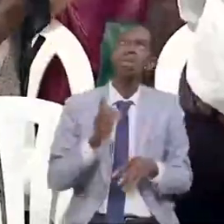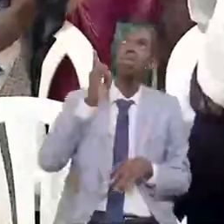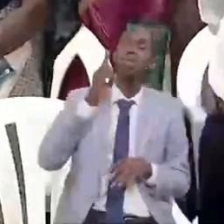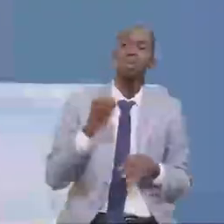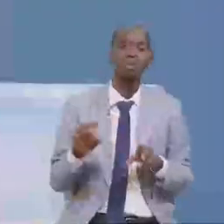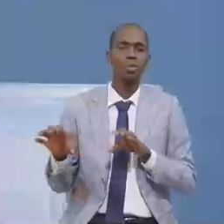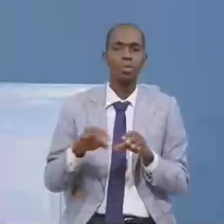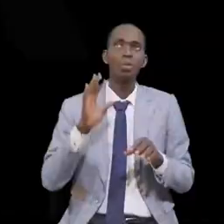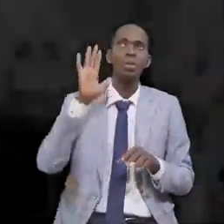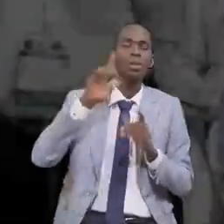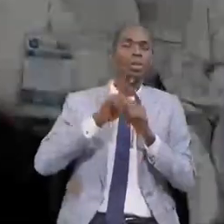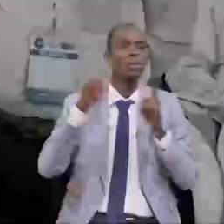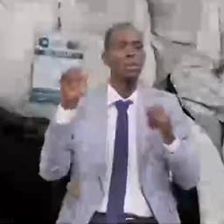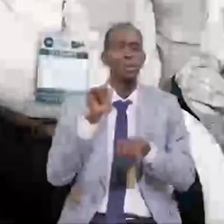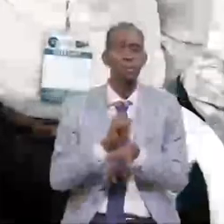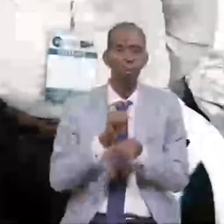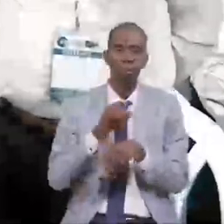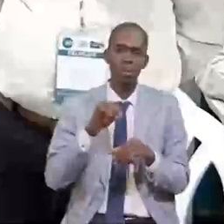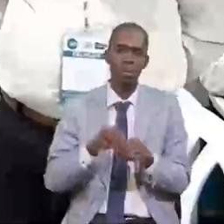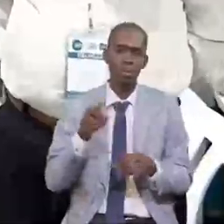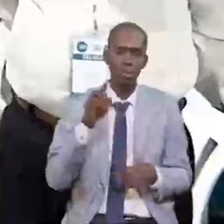Et qu'il fasse son œuvre dans votre vie.